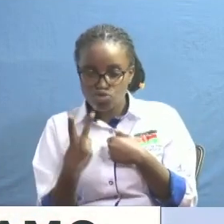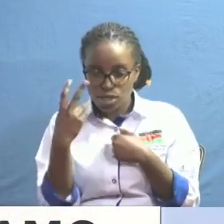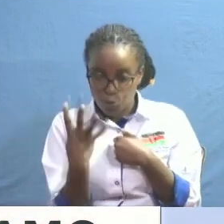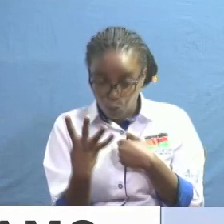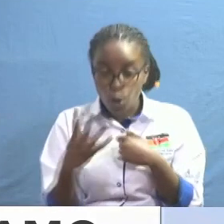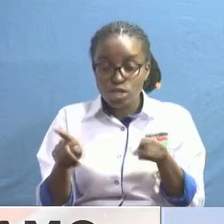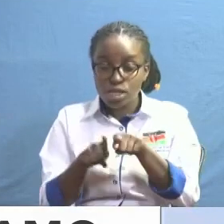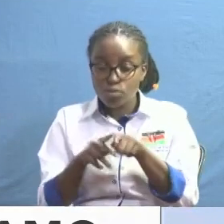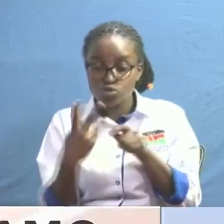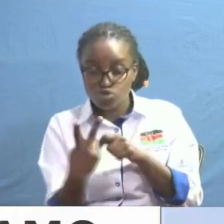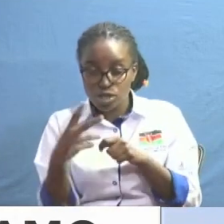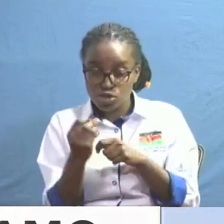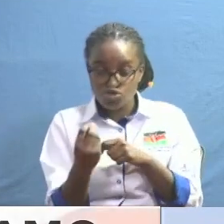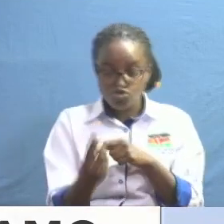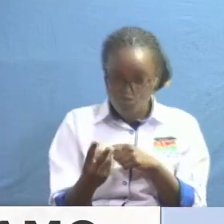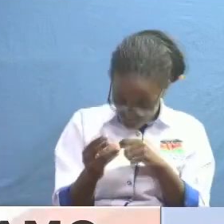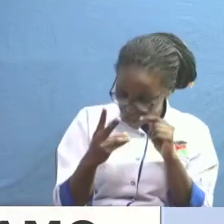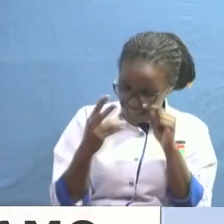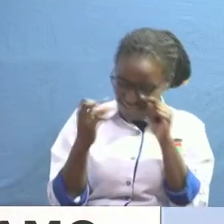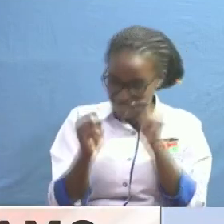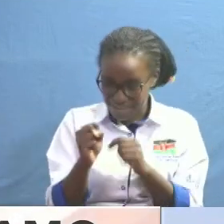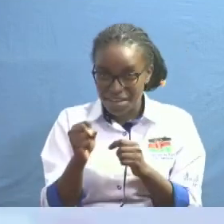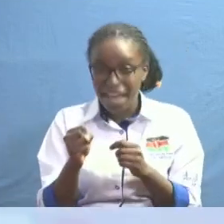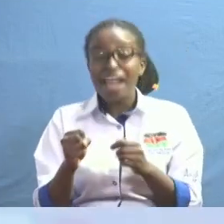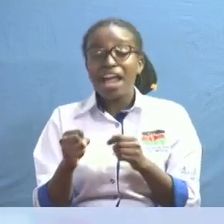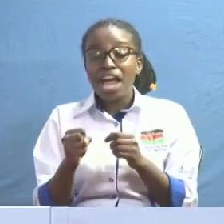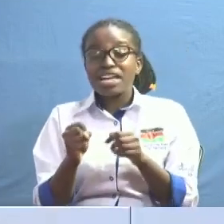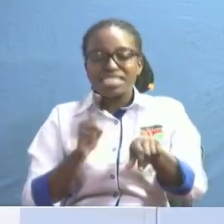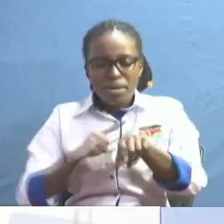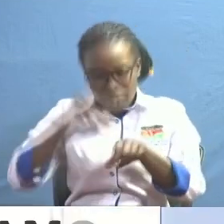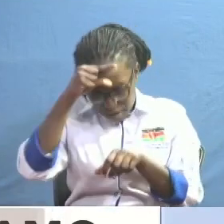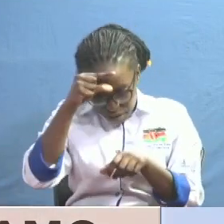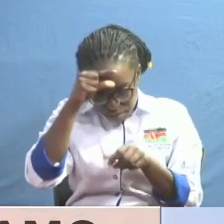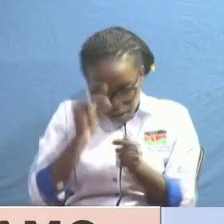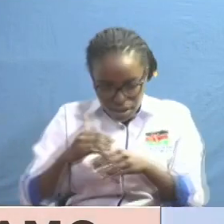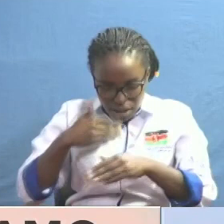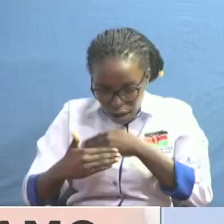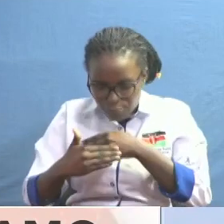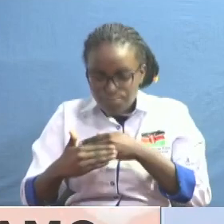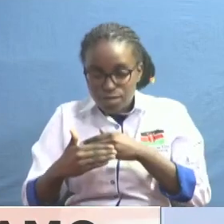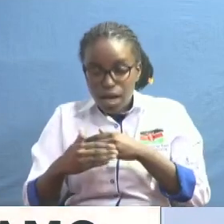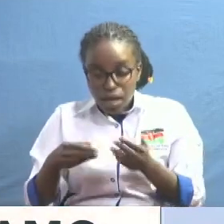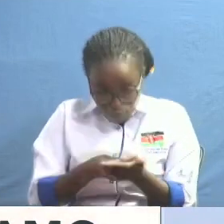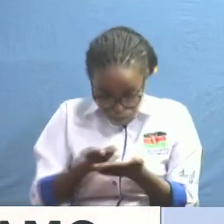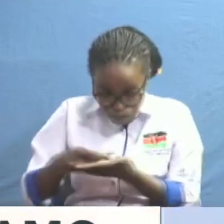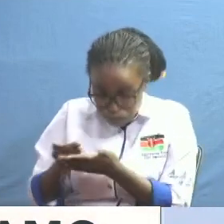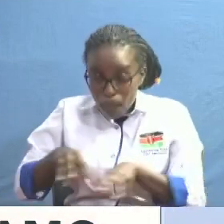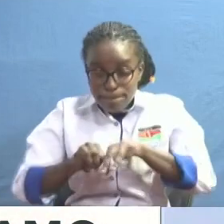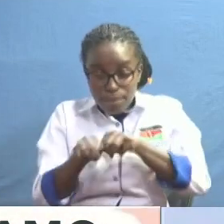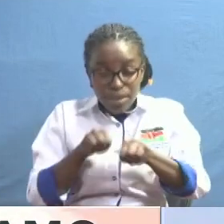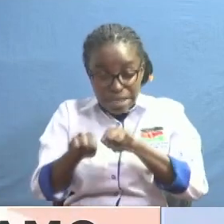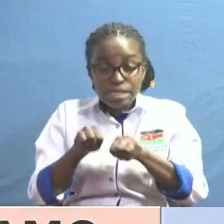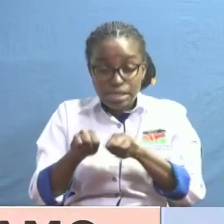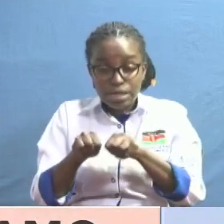2024-2025. Haya yanajiri baada ya serikali kutuma taarifa ama malalamiko rasmi